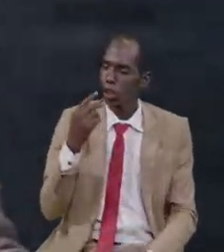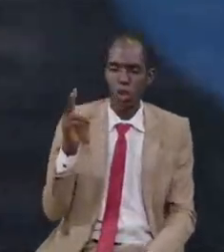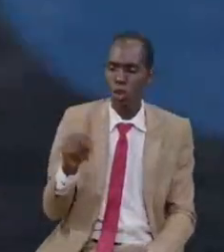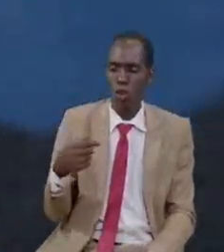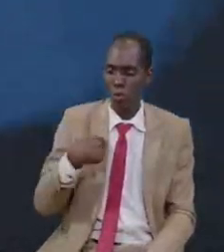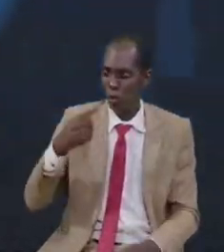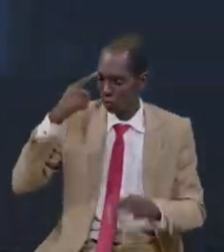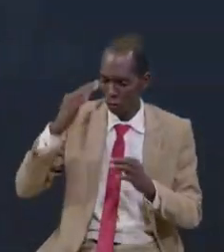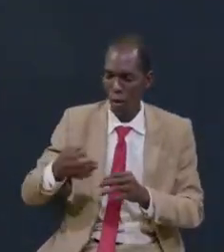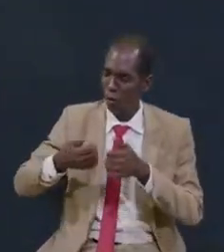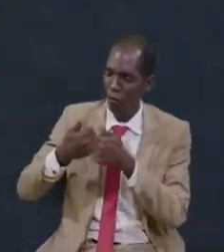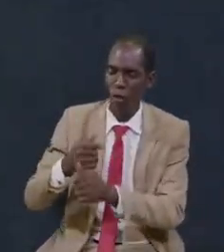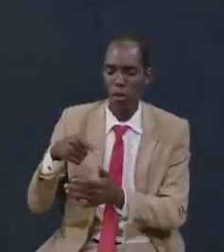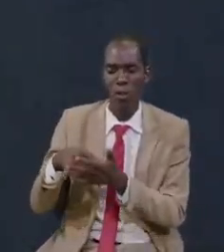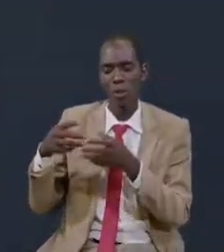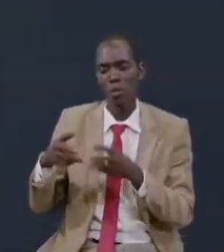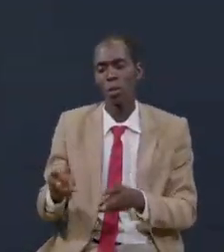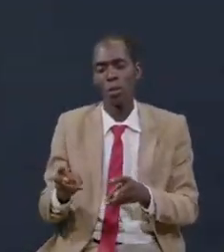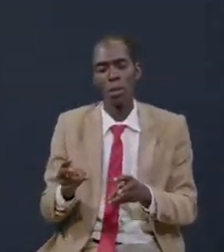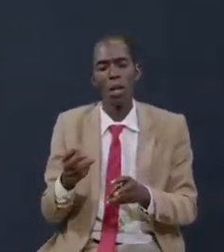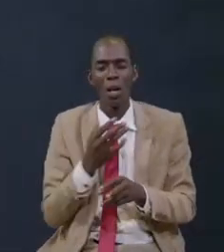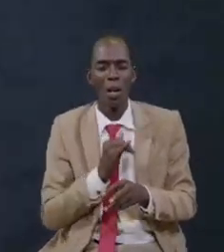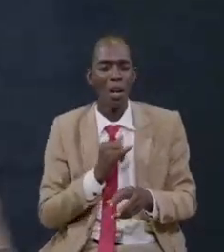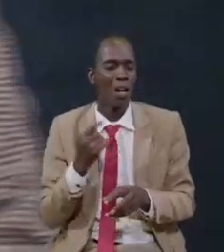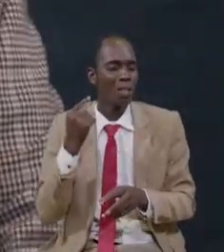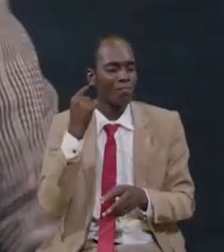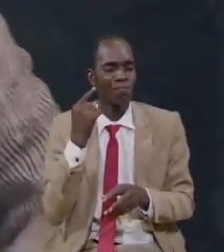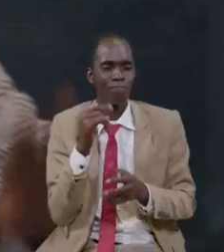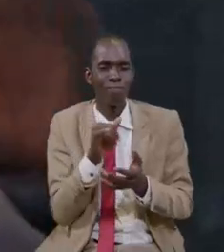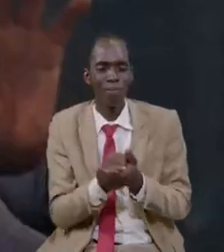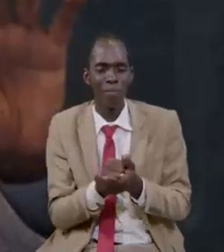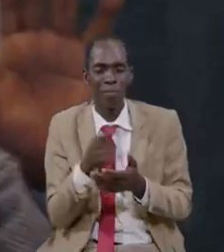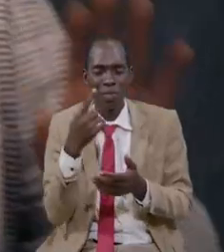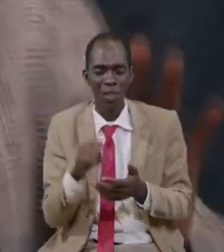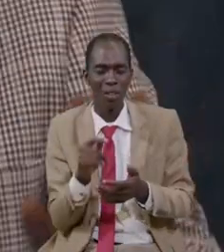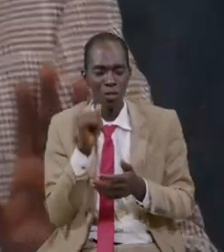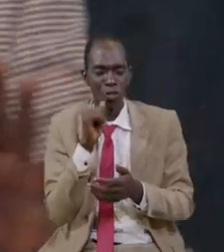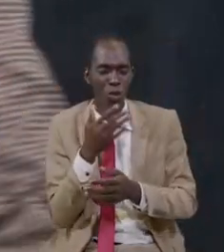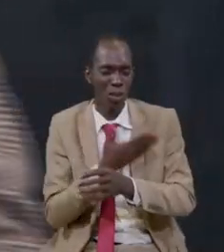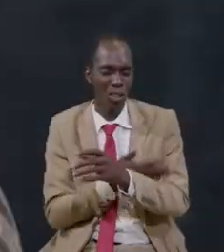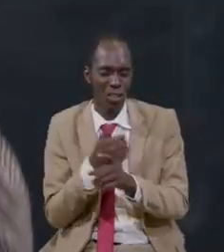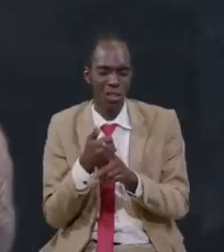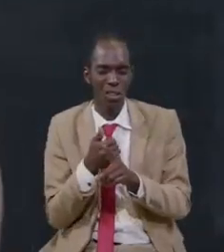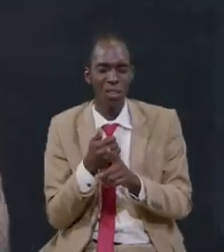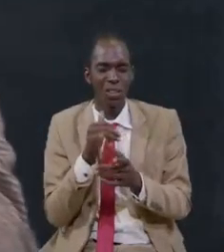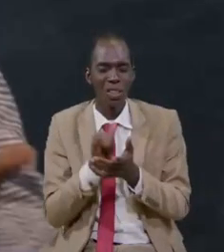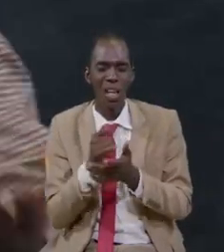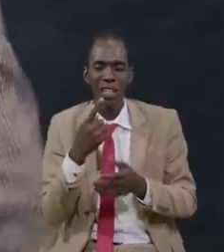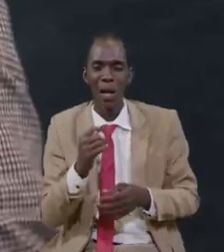je ne reviendrai pas. J'ai appris de la fille elle-même que la mère